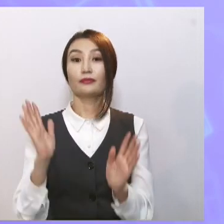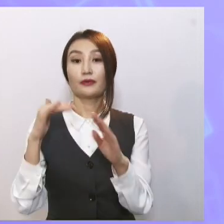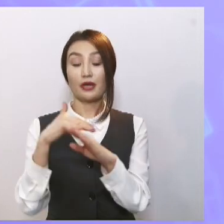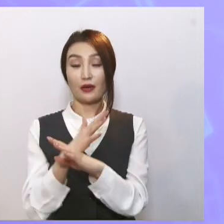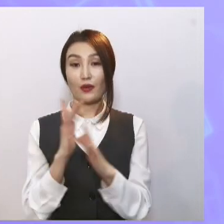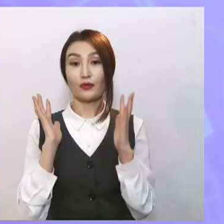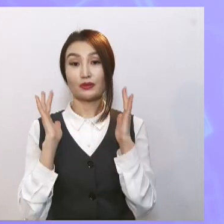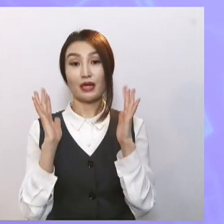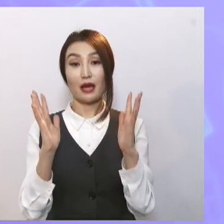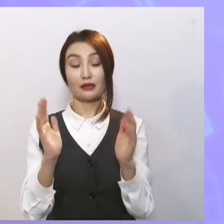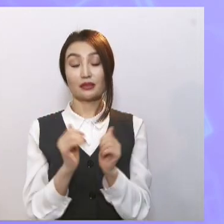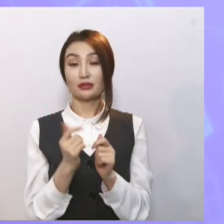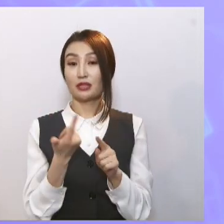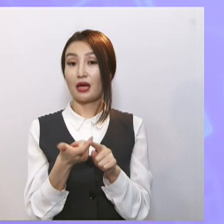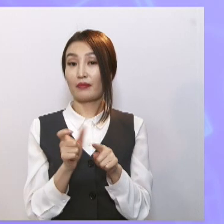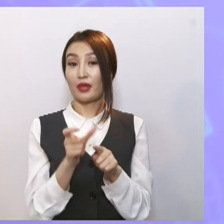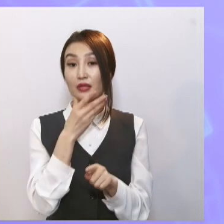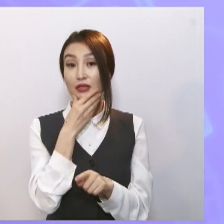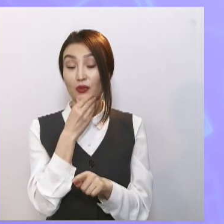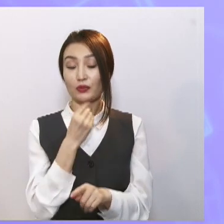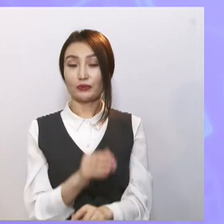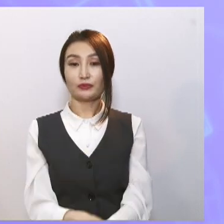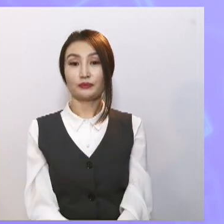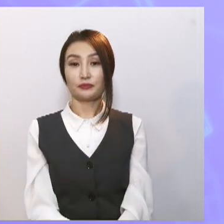Жайлоонун жаратылышы абдан сонун.